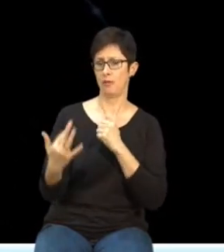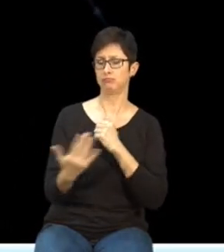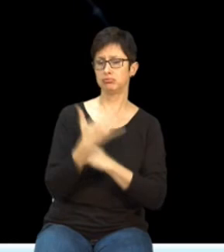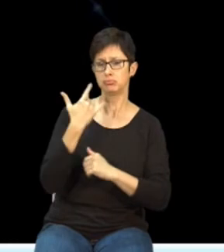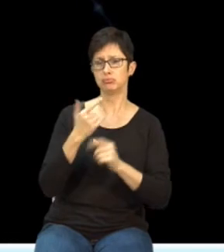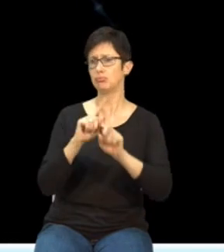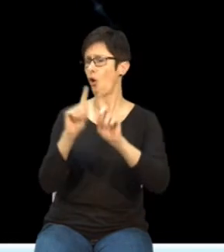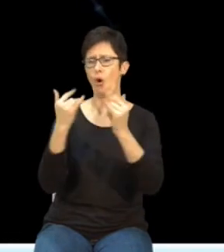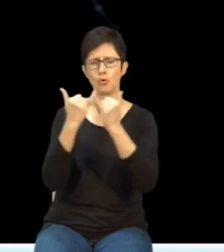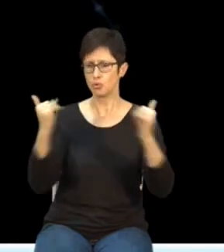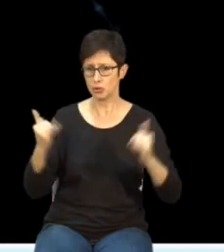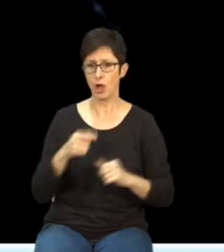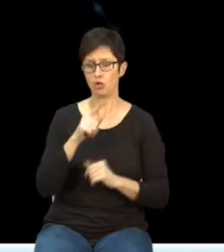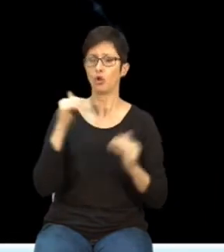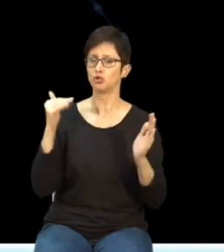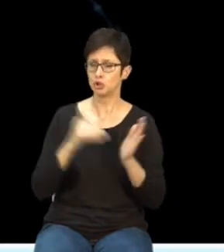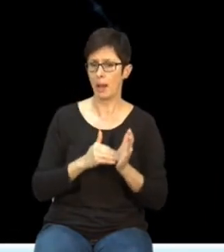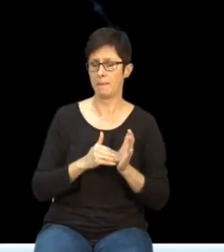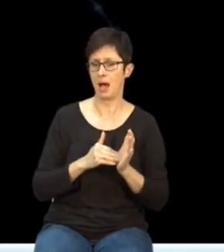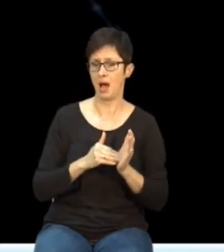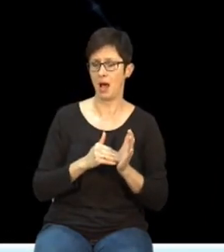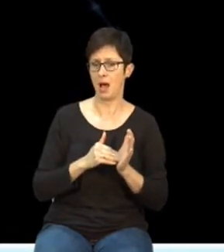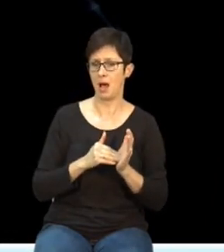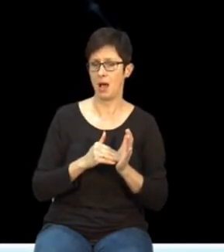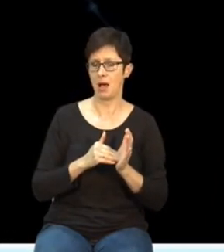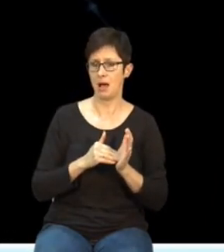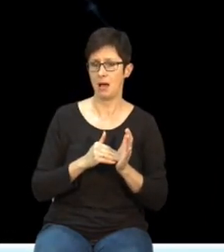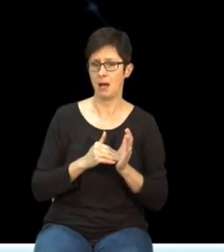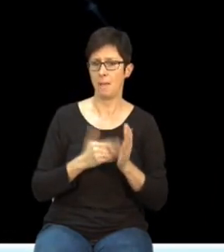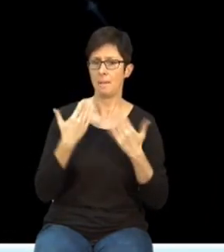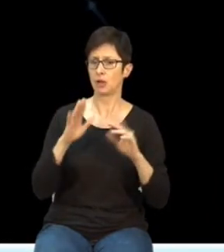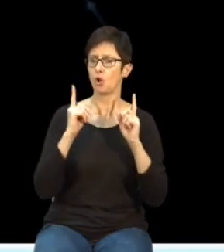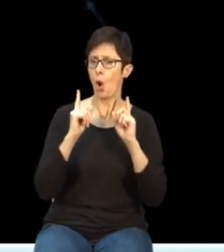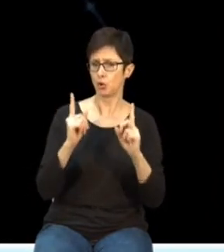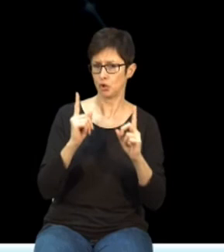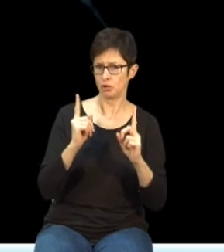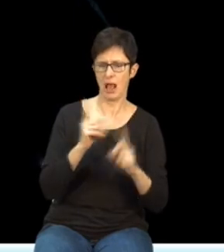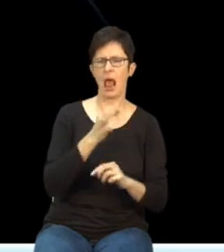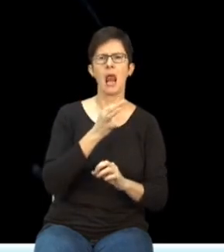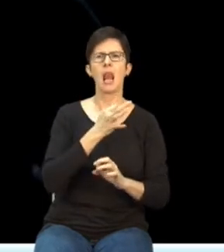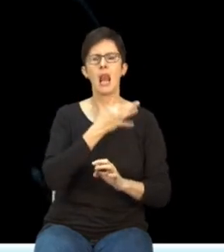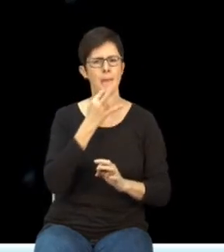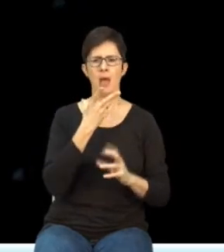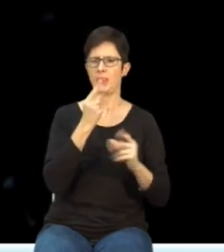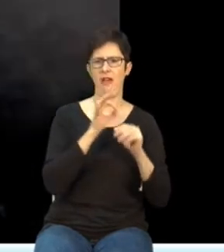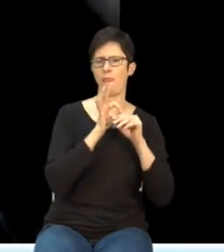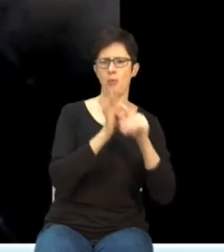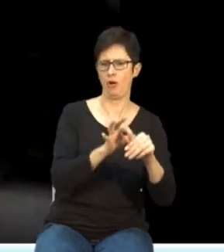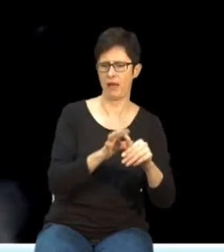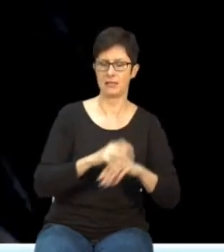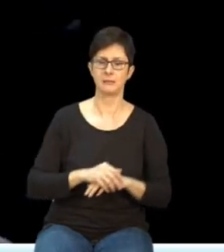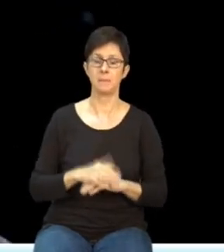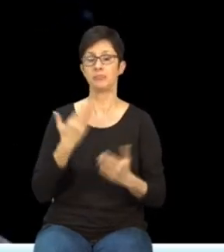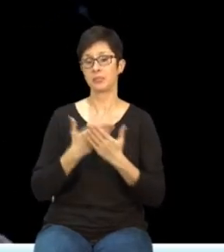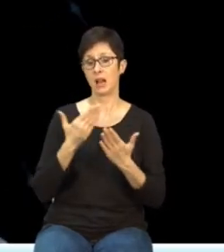silnika należy podchodzić do tego w sposób bardzo ostrożny lepiej nie wdrażać oczywiście i tutaj stąd